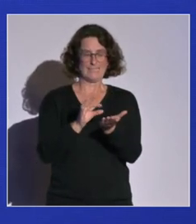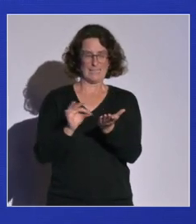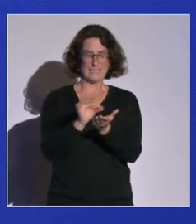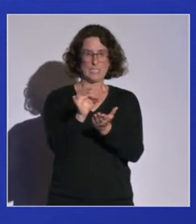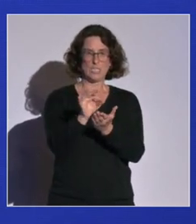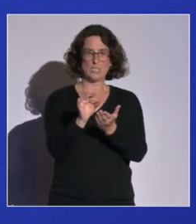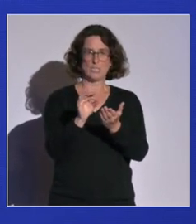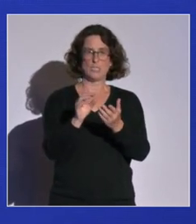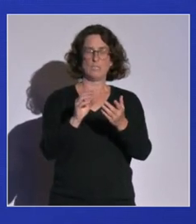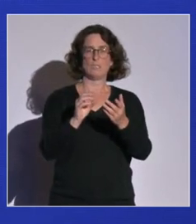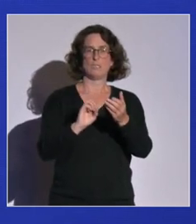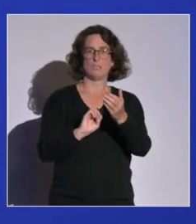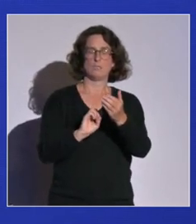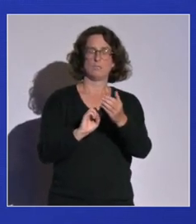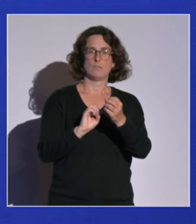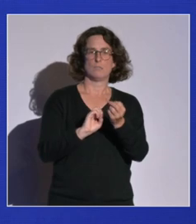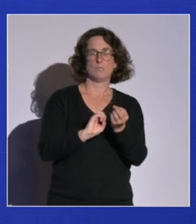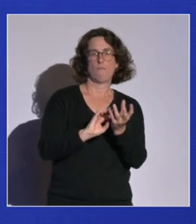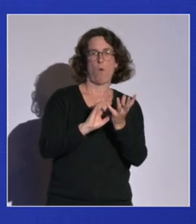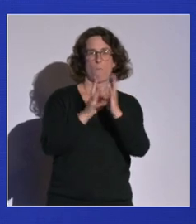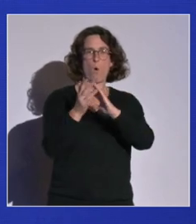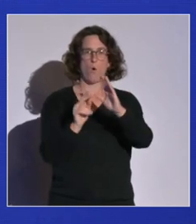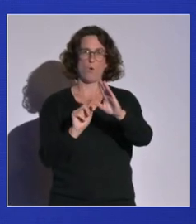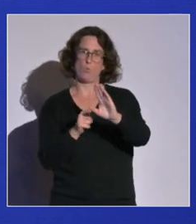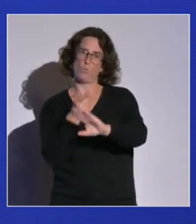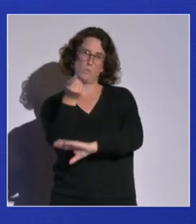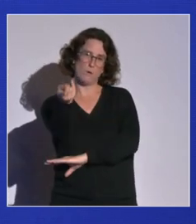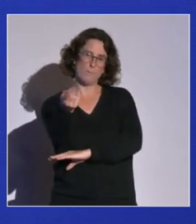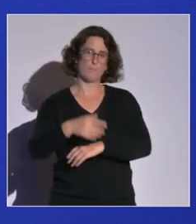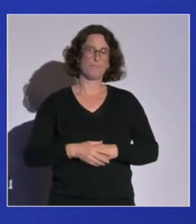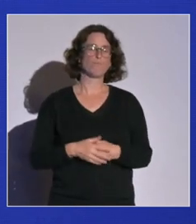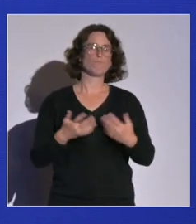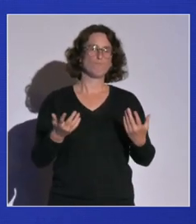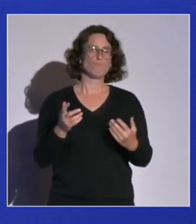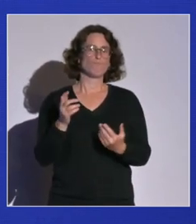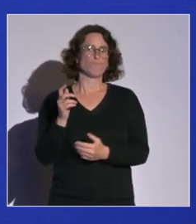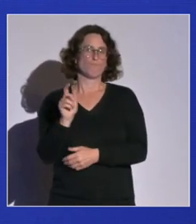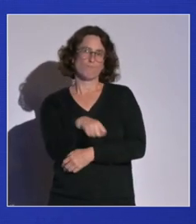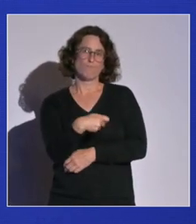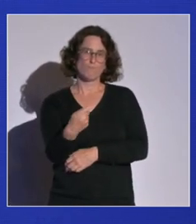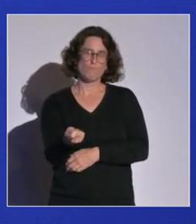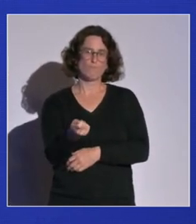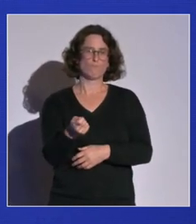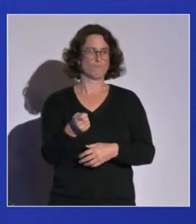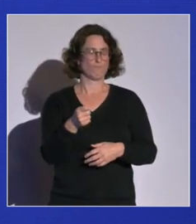Très souvent, il y a évidemment des efforts si importants que